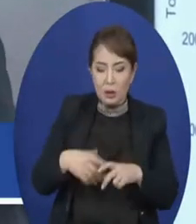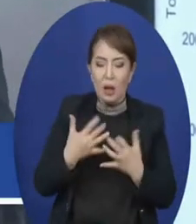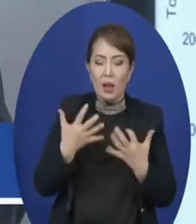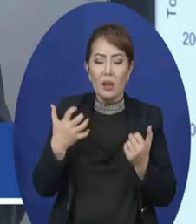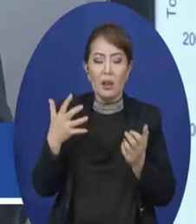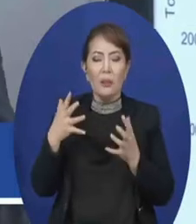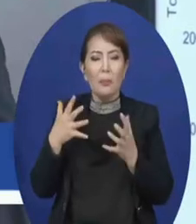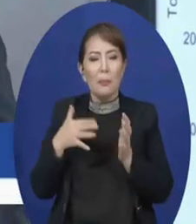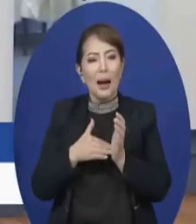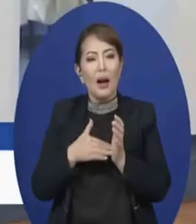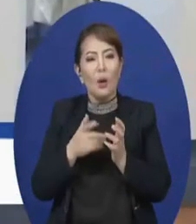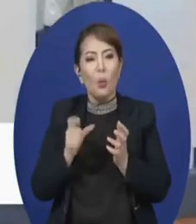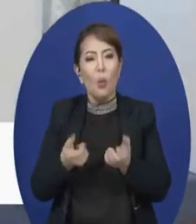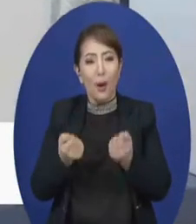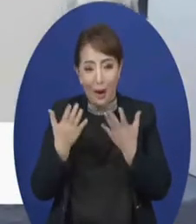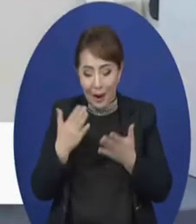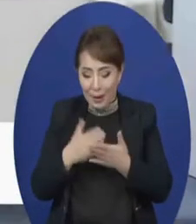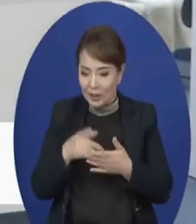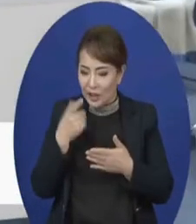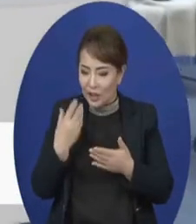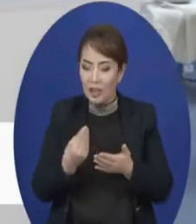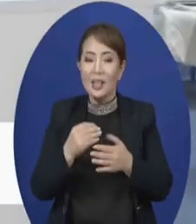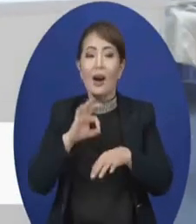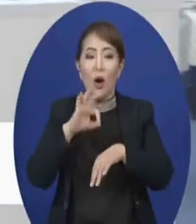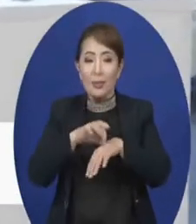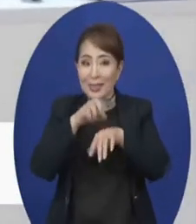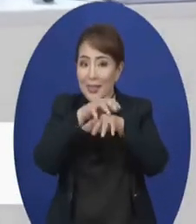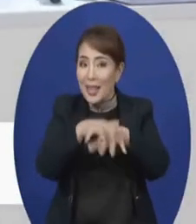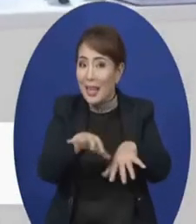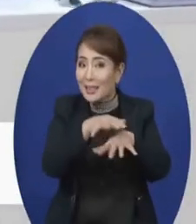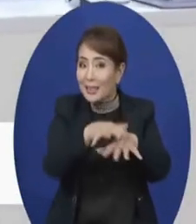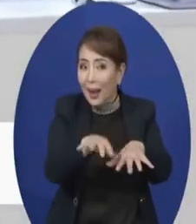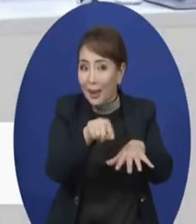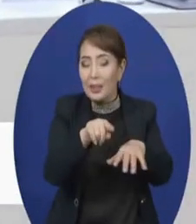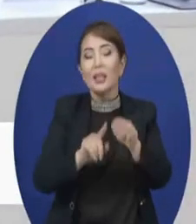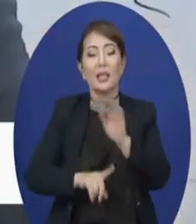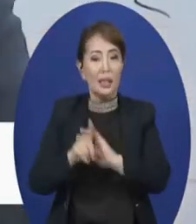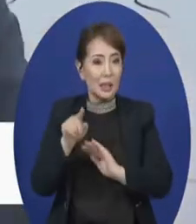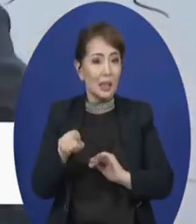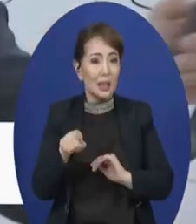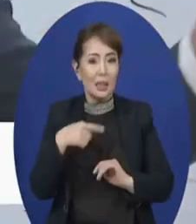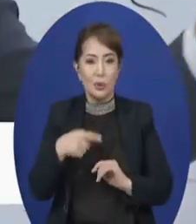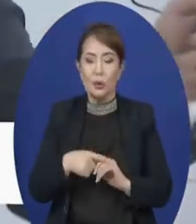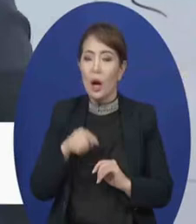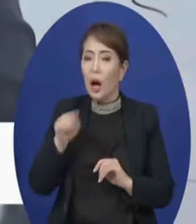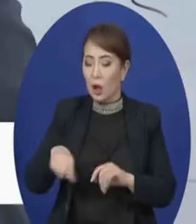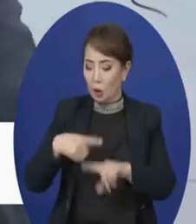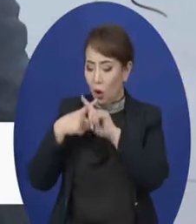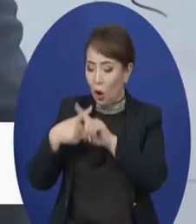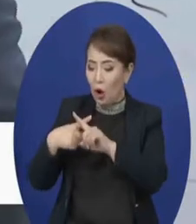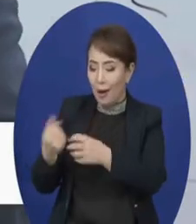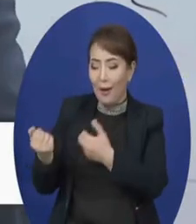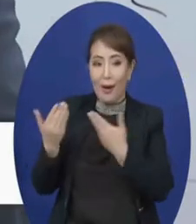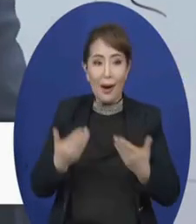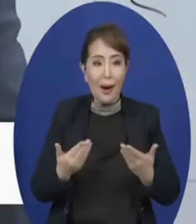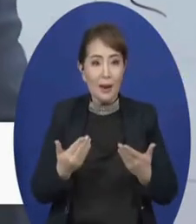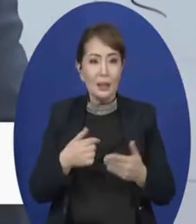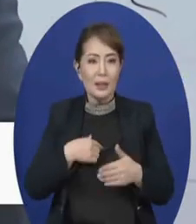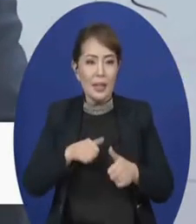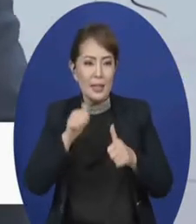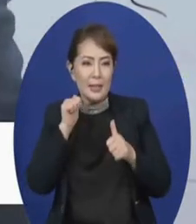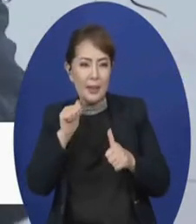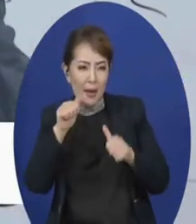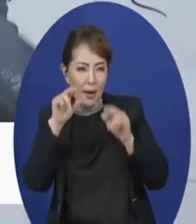хүн гарчаа, хэдэн мянган хүн гарна. Одоо нөгөө жинхэнэ цар тахал гэдэг нь утгаараа эхлэнэ гэж ингэж хэлдэг. Энэ хөл хорийг тогтоохдоо маш